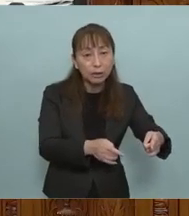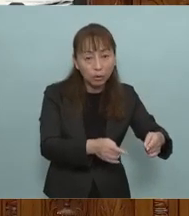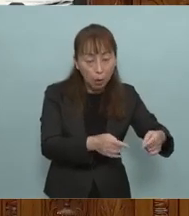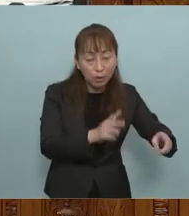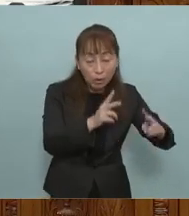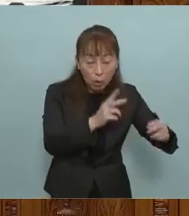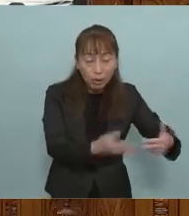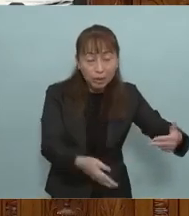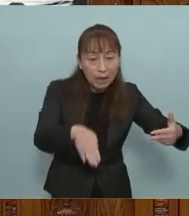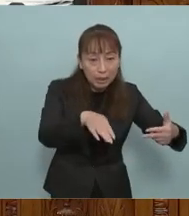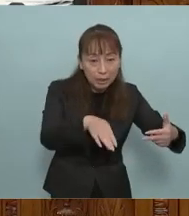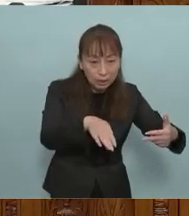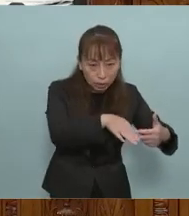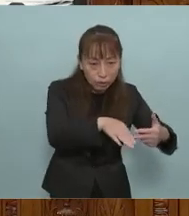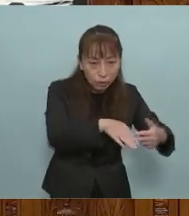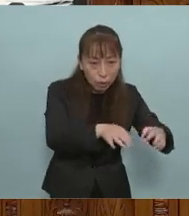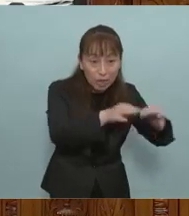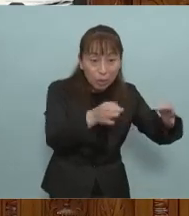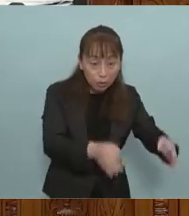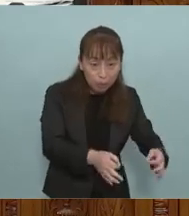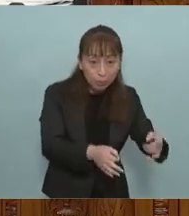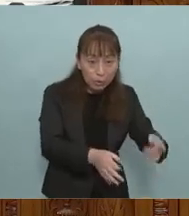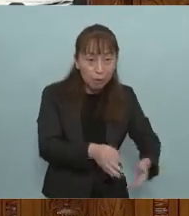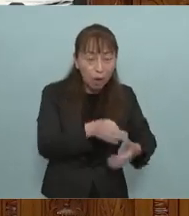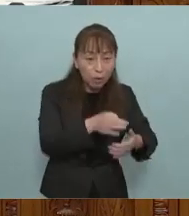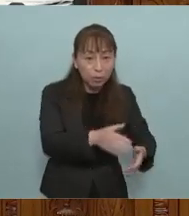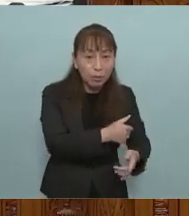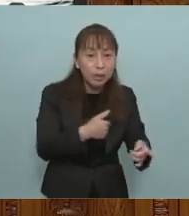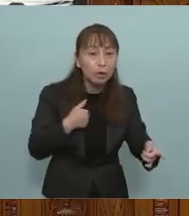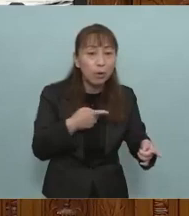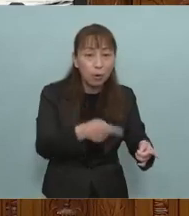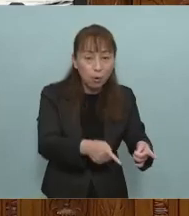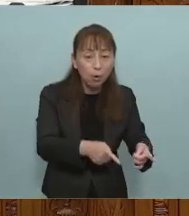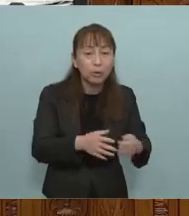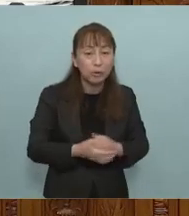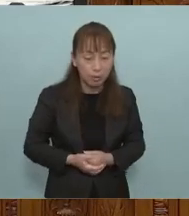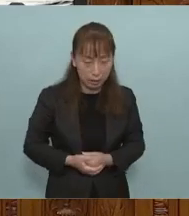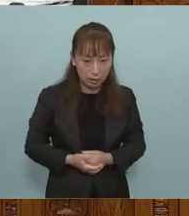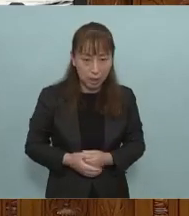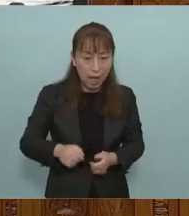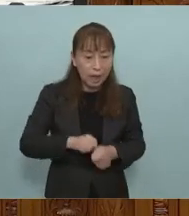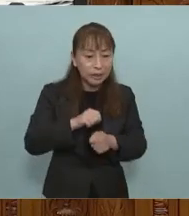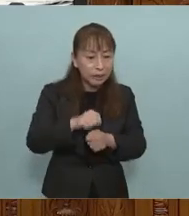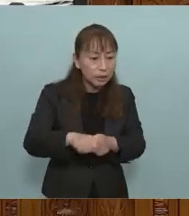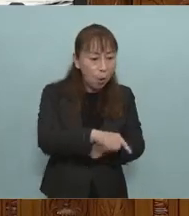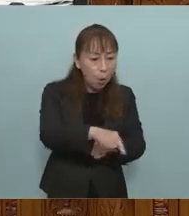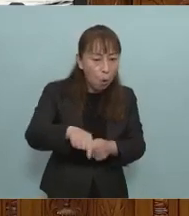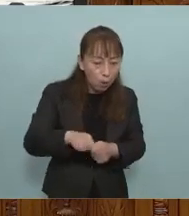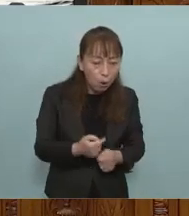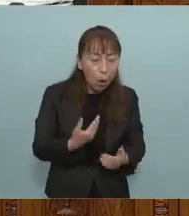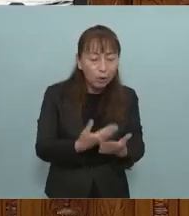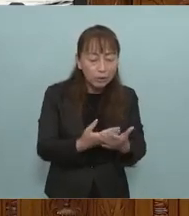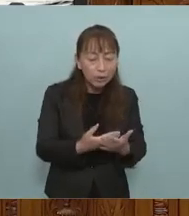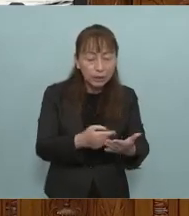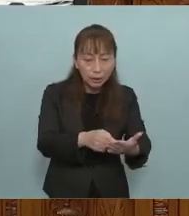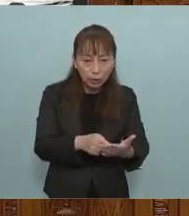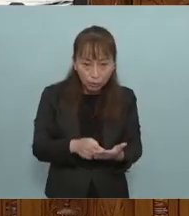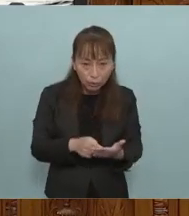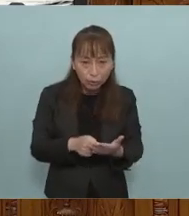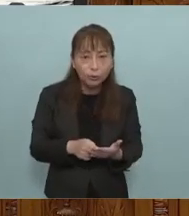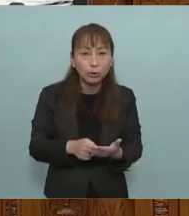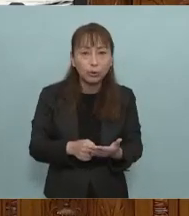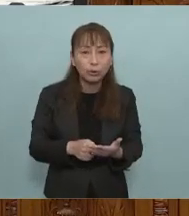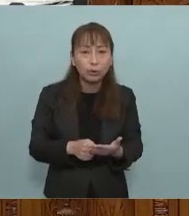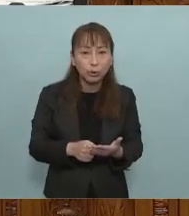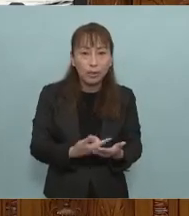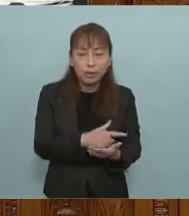とするなど柔軟な制度としていきます。地方のニーズや御党を含むさ